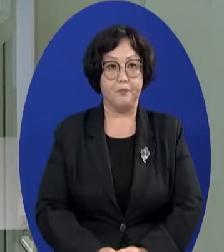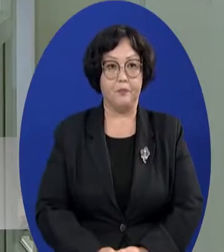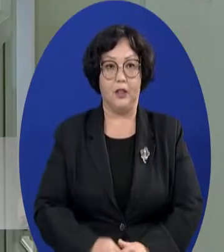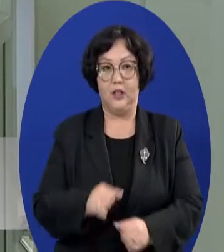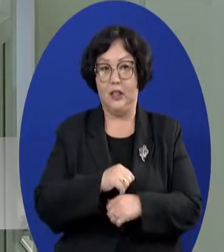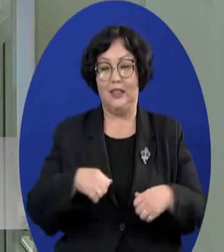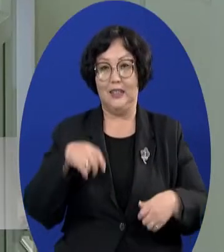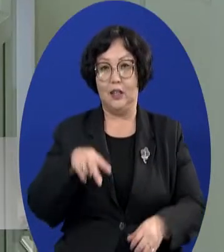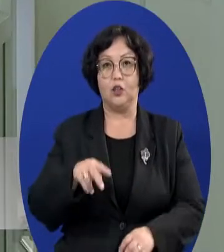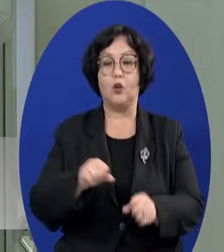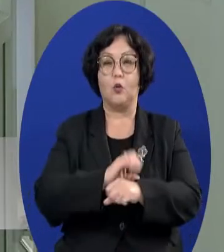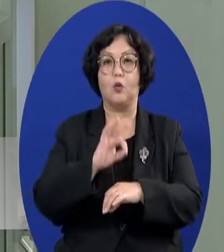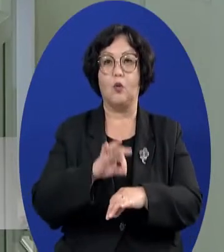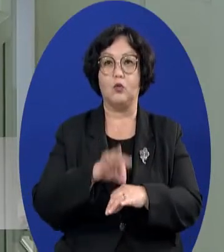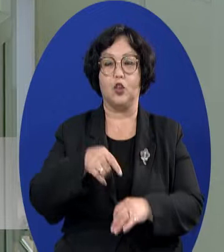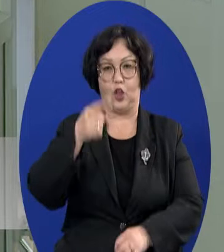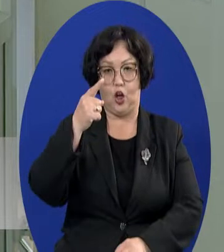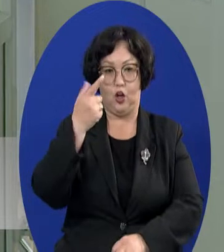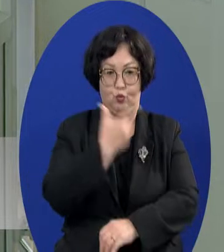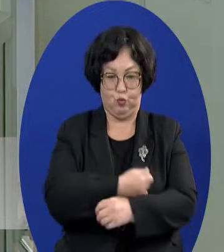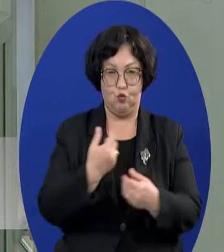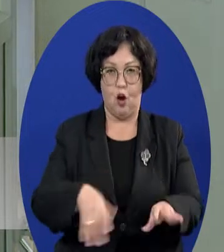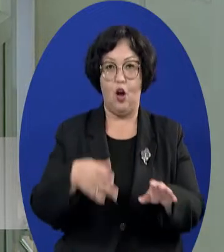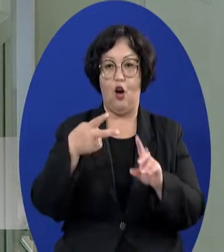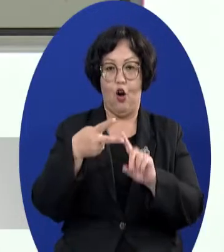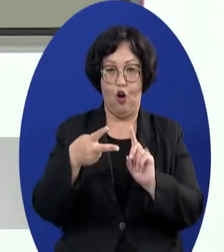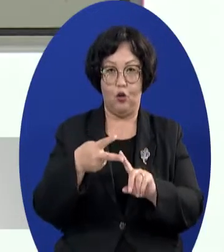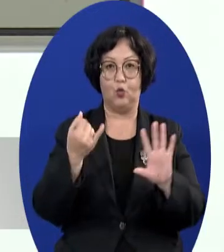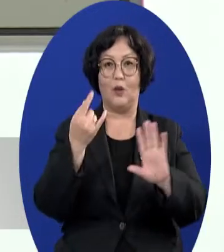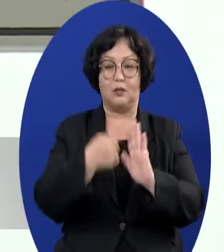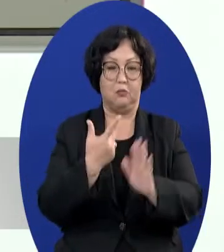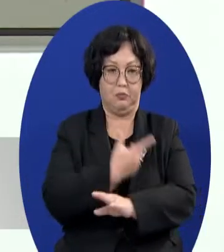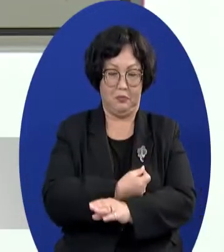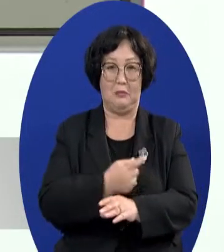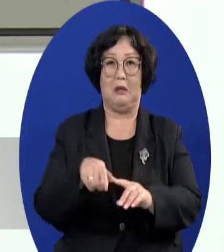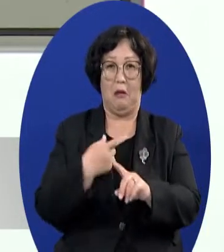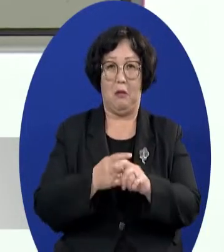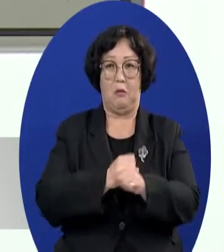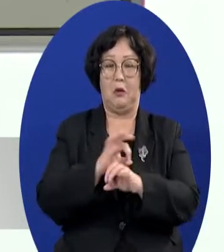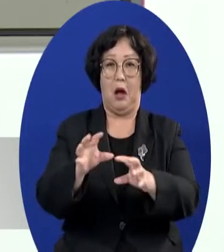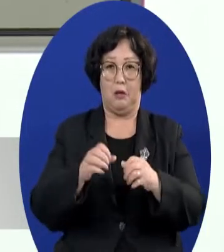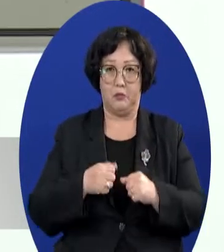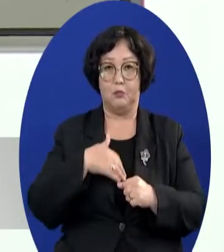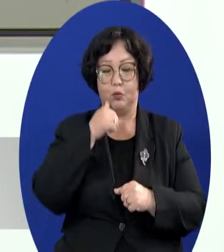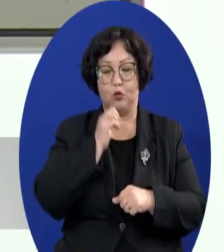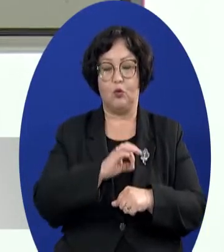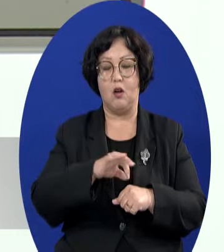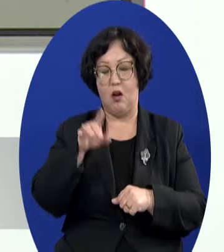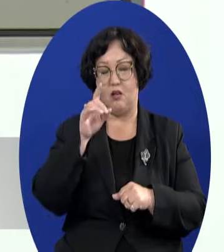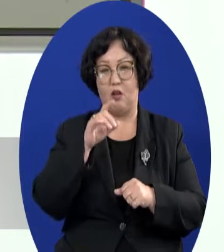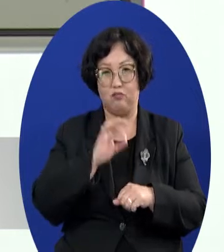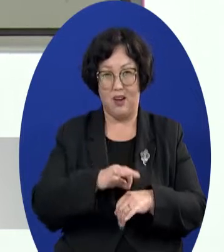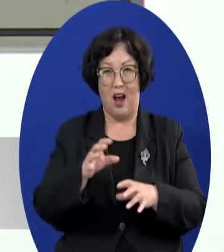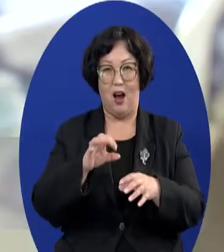Иргэн ил коронавирусын 2-р тундаа 6-р сард хамрагдсан дараа халдвар авчээ. Хөнгөн хэлбэрээр өвчилсөн учраас гэрээр эмчилгээ бичүүлэн эдгэрсэн байна.